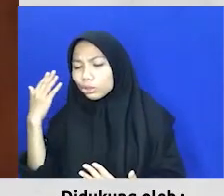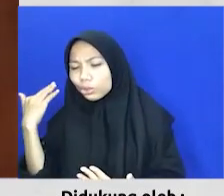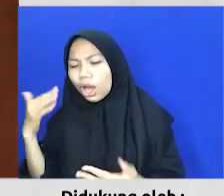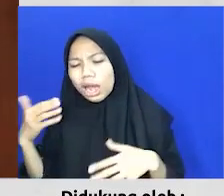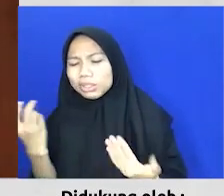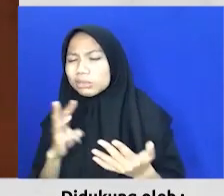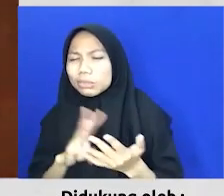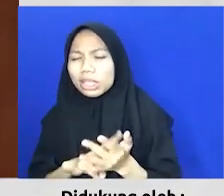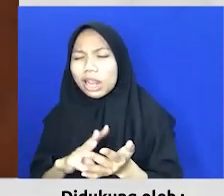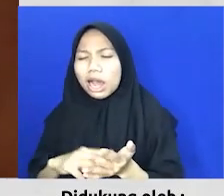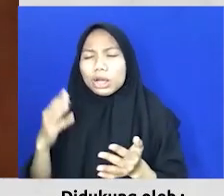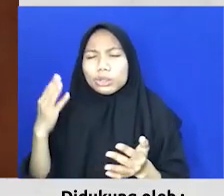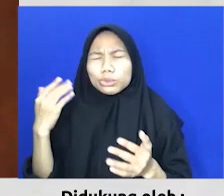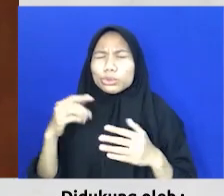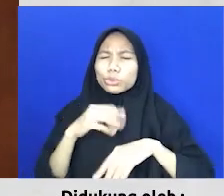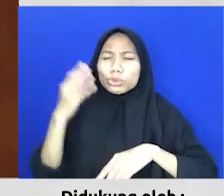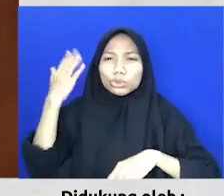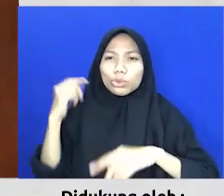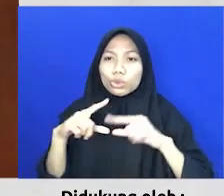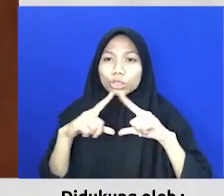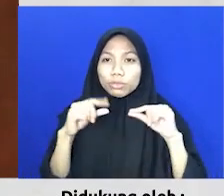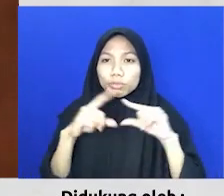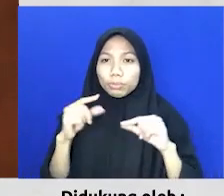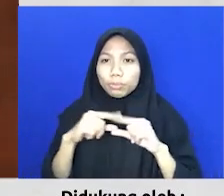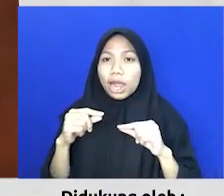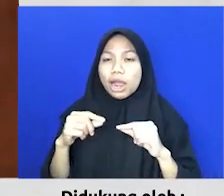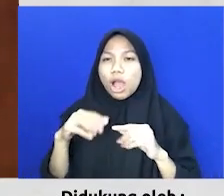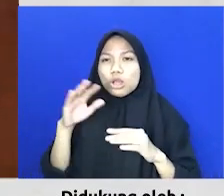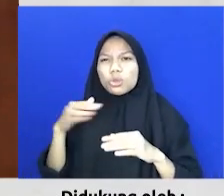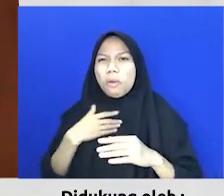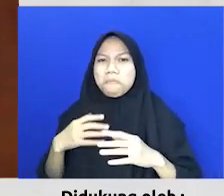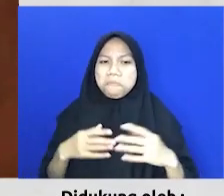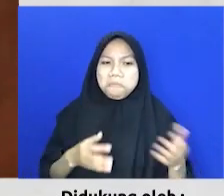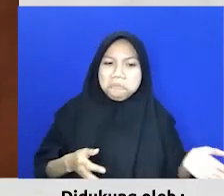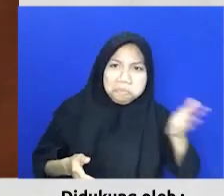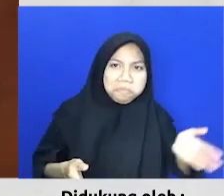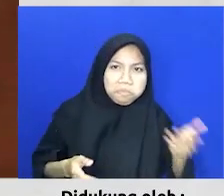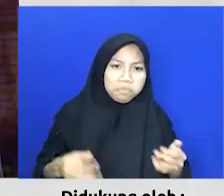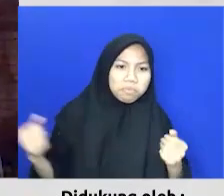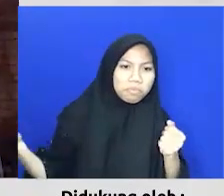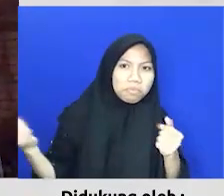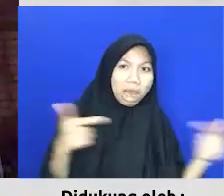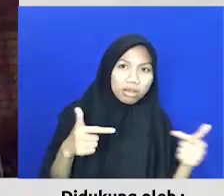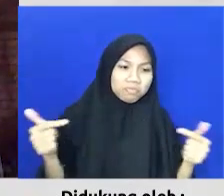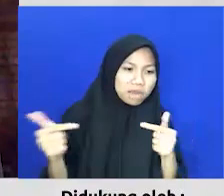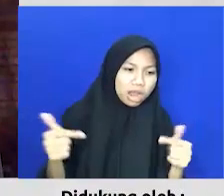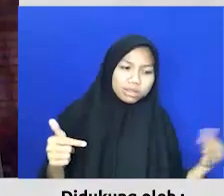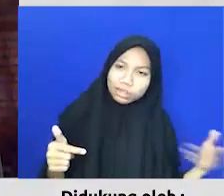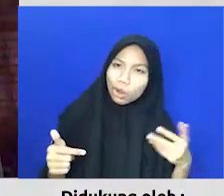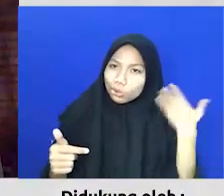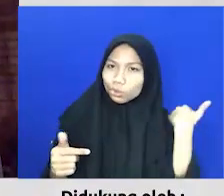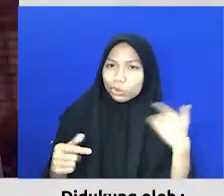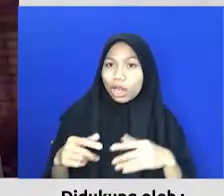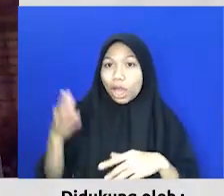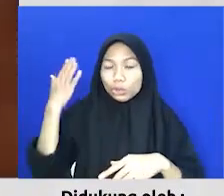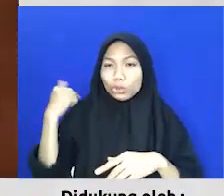boleh disebut kata Indonesia. Muncullah lagunya bersama dengan si Cornell. Si Bajutak ya. Cornell sih.